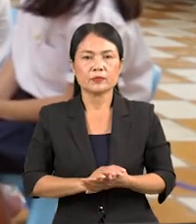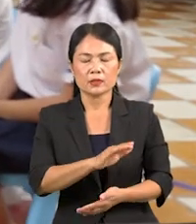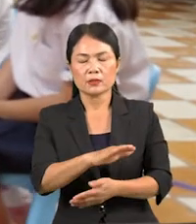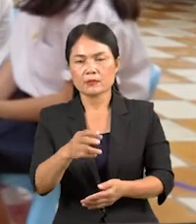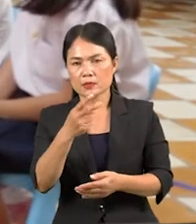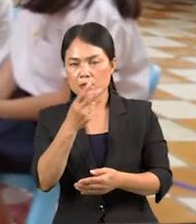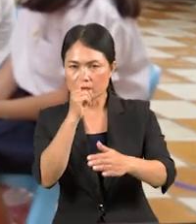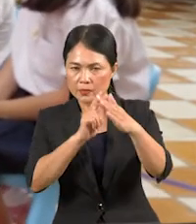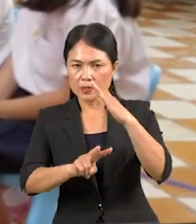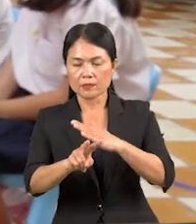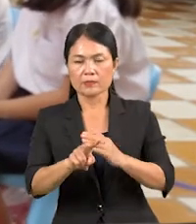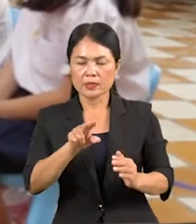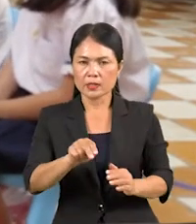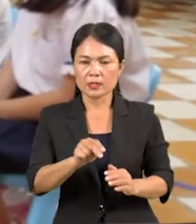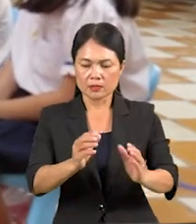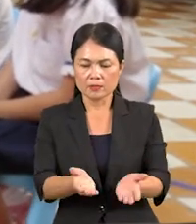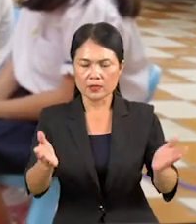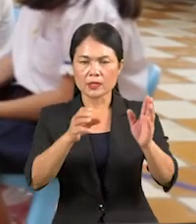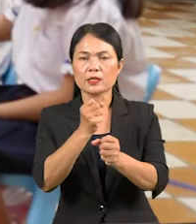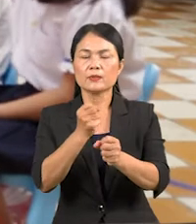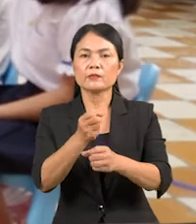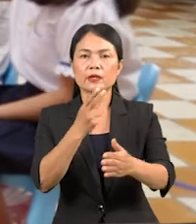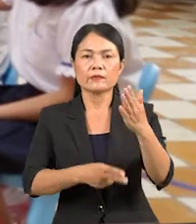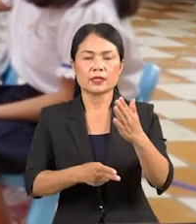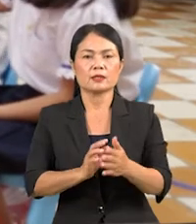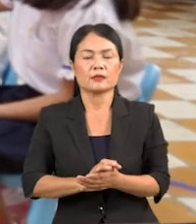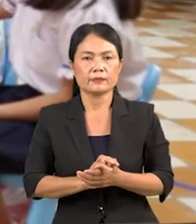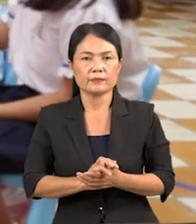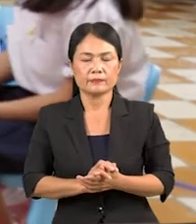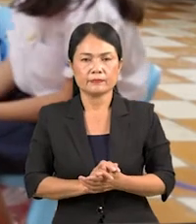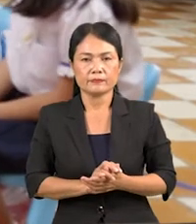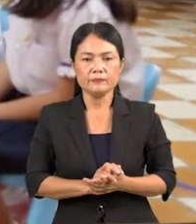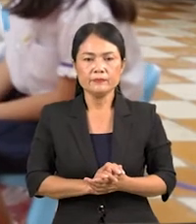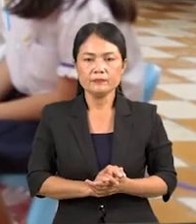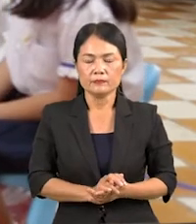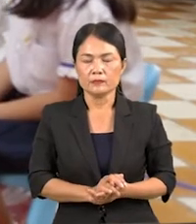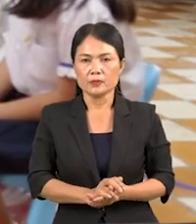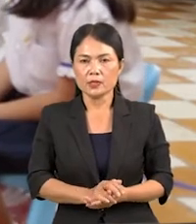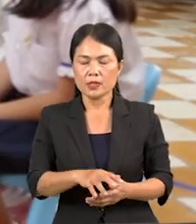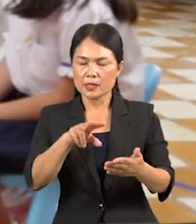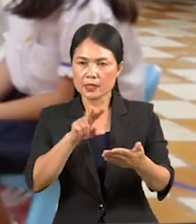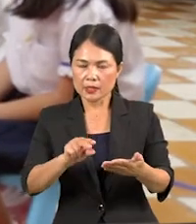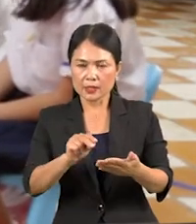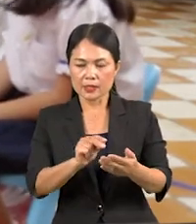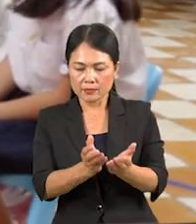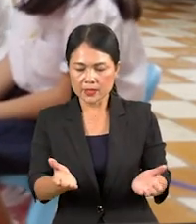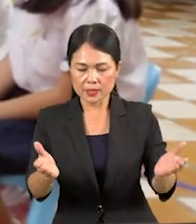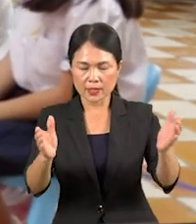កូនទាយមើលថាអ្នកគ្រូយកដង្គៀបនិងកញ្ច្រែងយកមកធ្វើអ្វីកូនគៀបកញ្ច្រែងអូកូនទាយថាគៀបកញ្ច្រែង